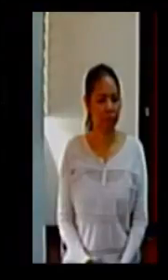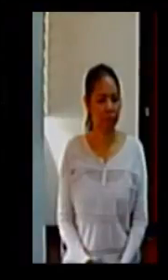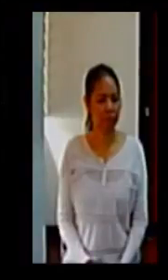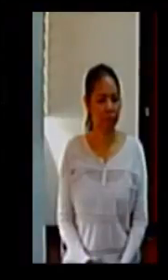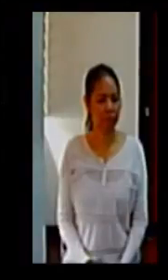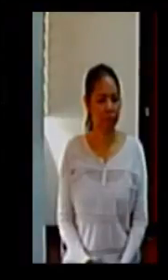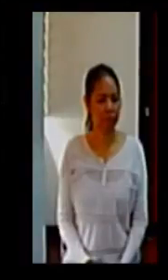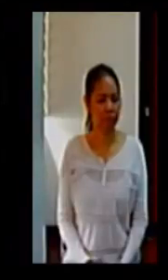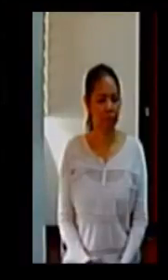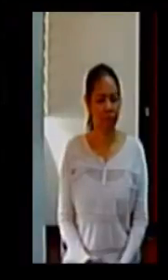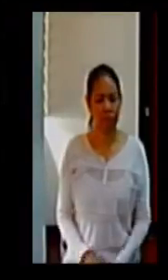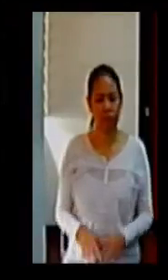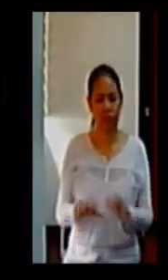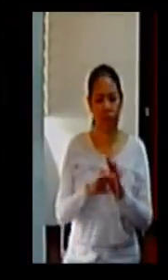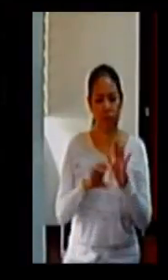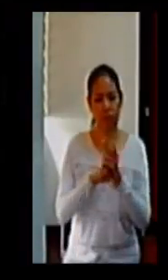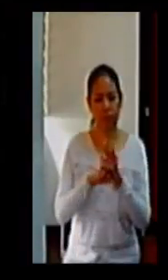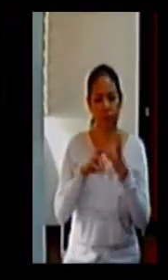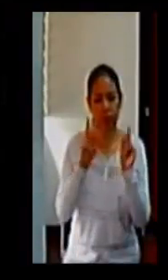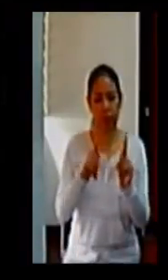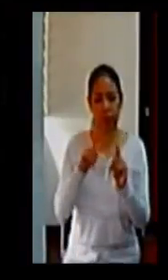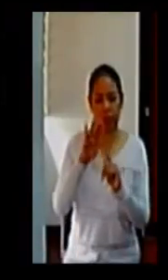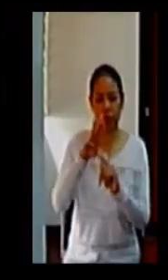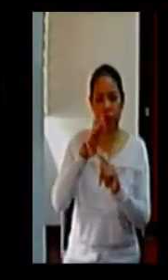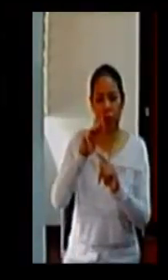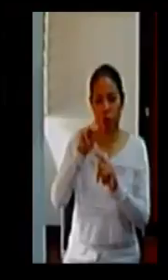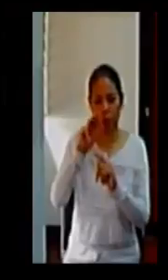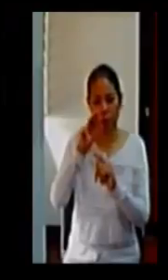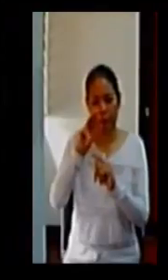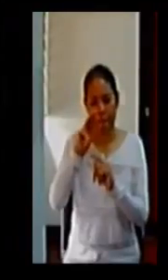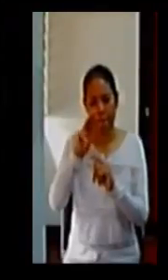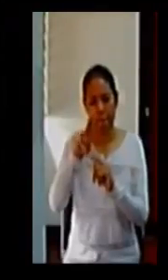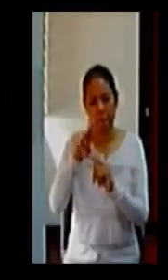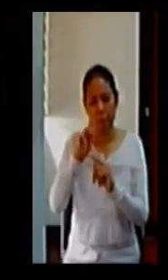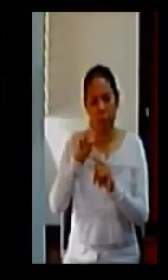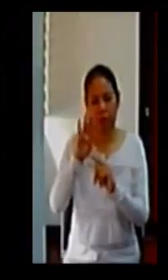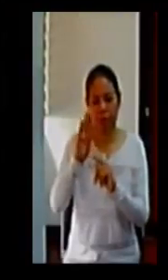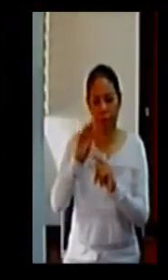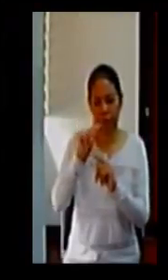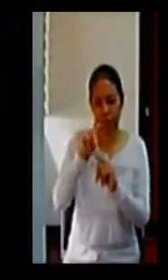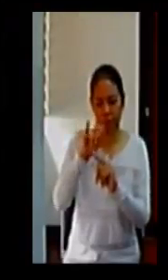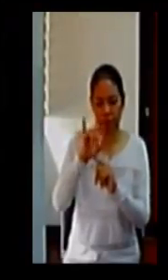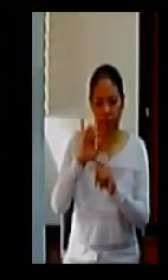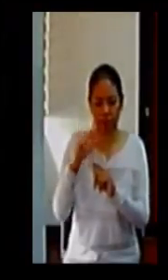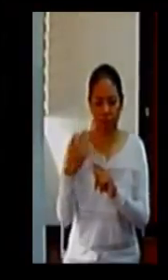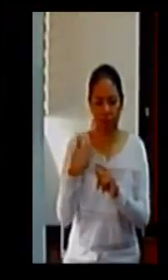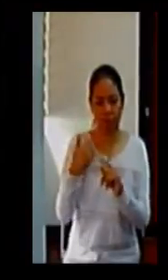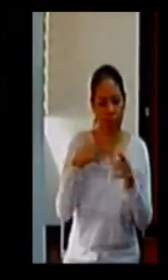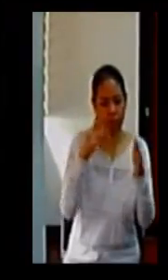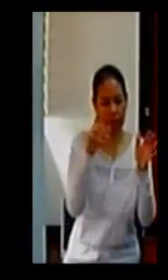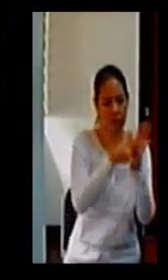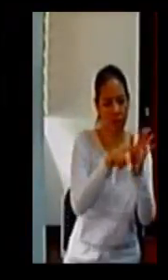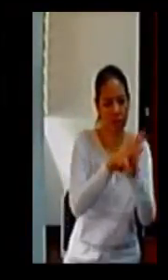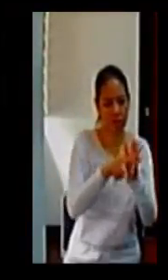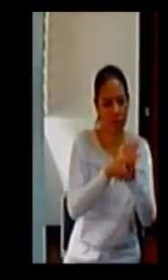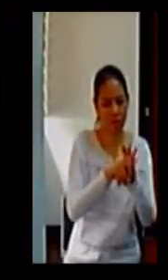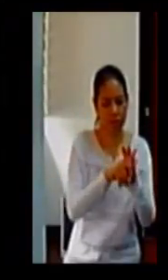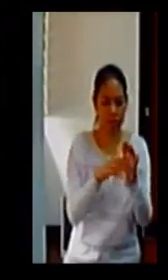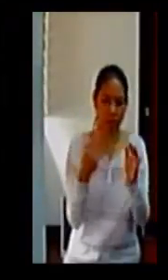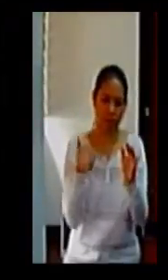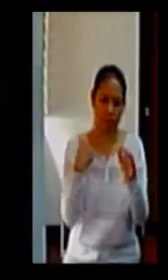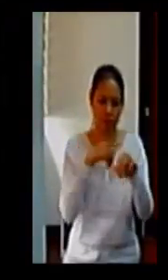sa mumbaki, pag na-perform sila ng baki, may mga restrictions. Like for example, may mga time, kung let us say,